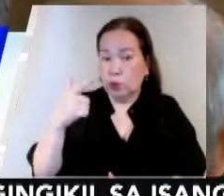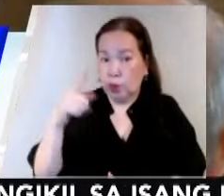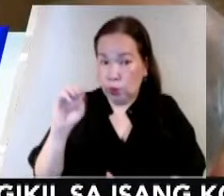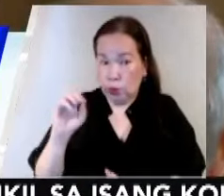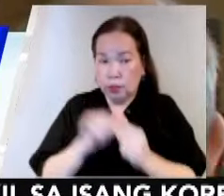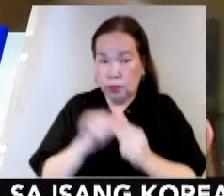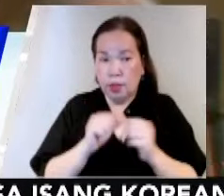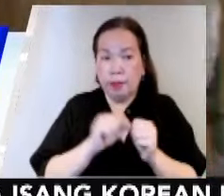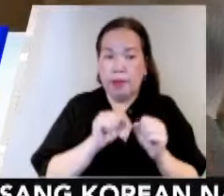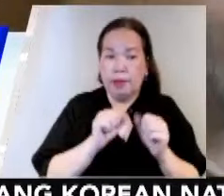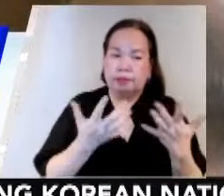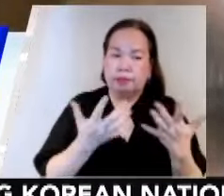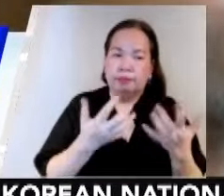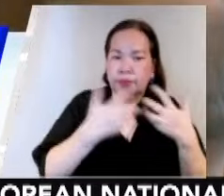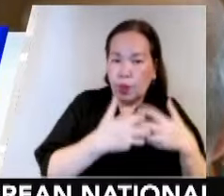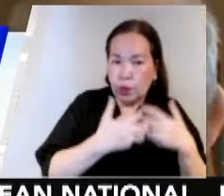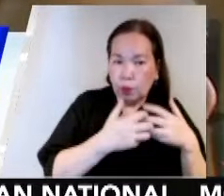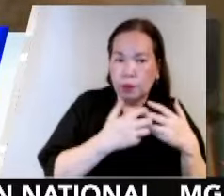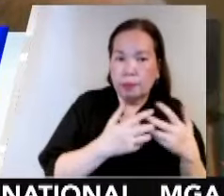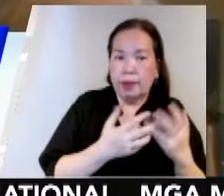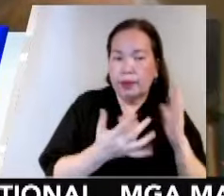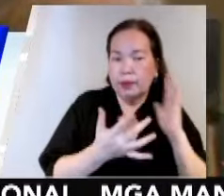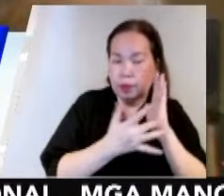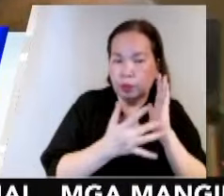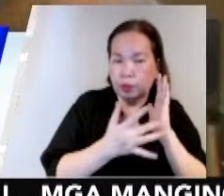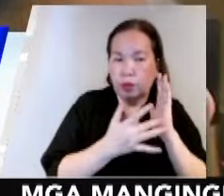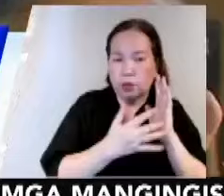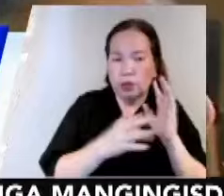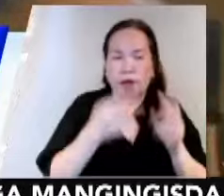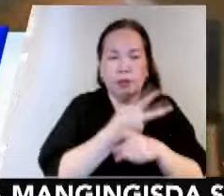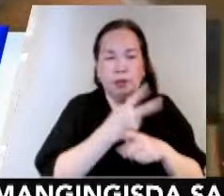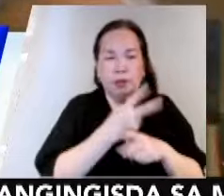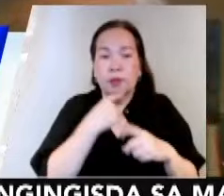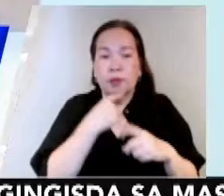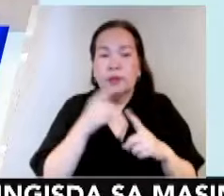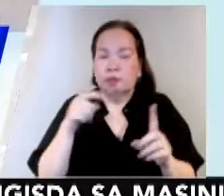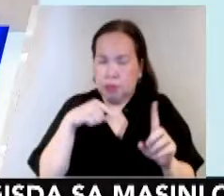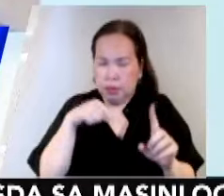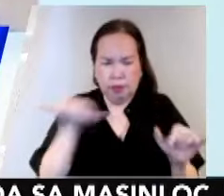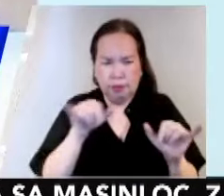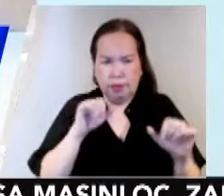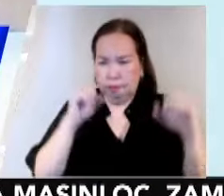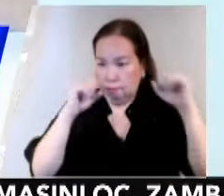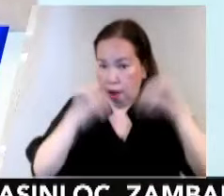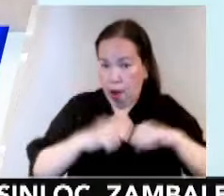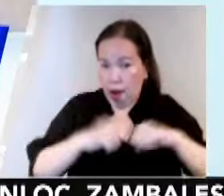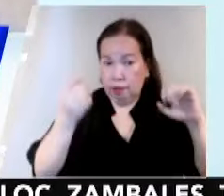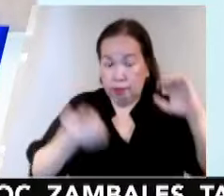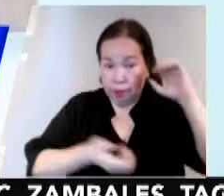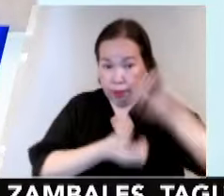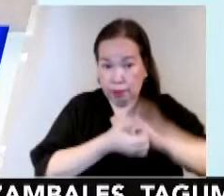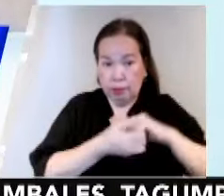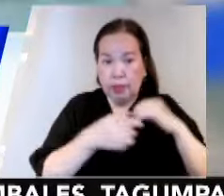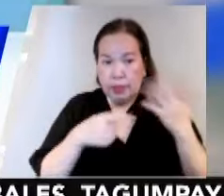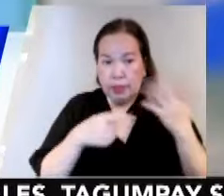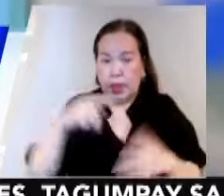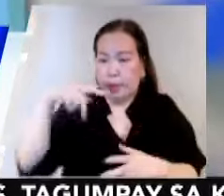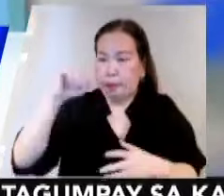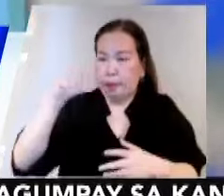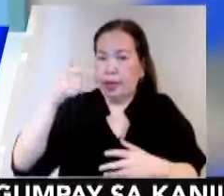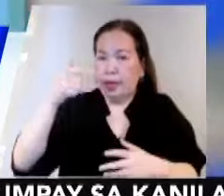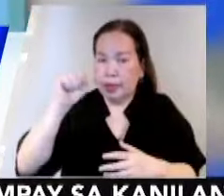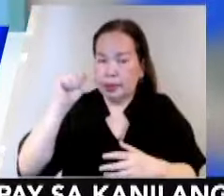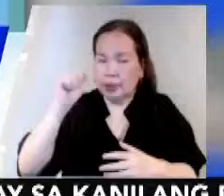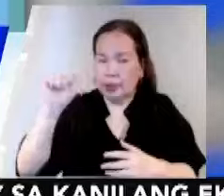Ang kasunduan naman daw, makikinabang din ang PAGASA sa impormasyong makukuha ng bawat monitoring station na itatayo ng WELO.